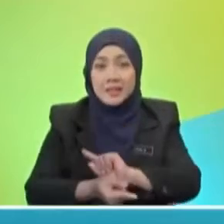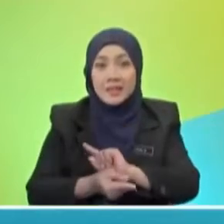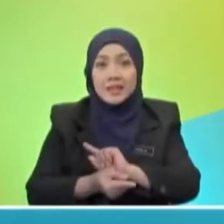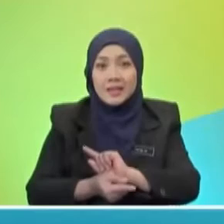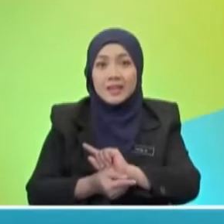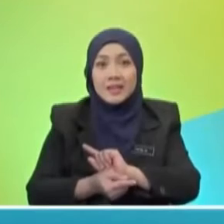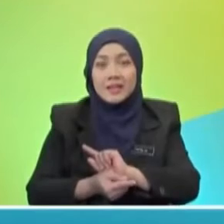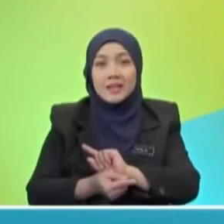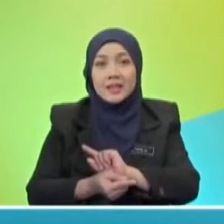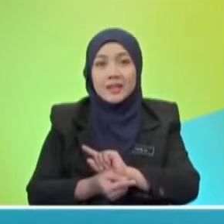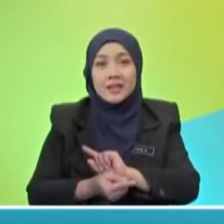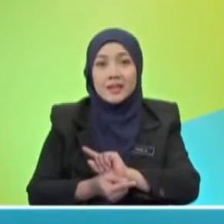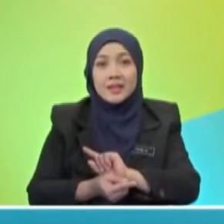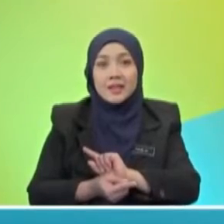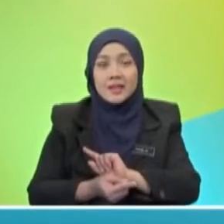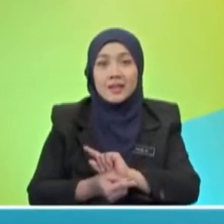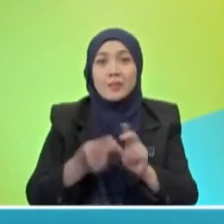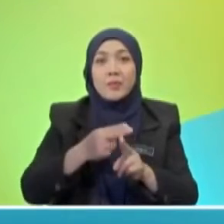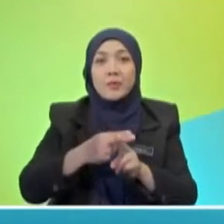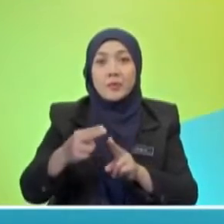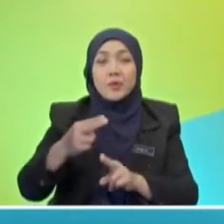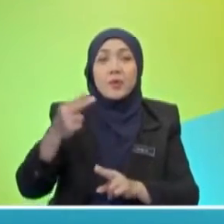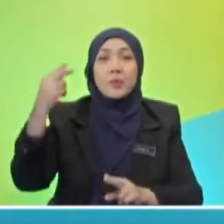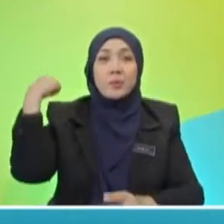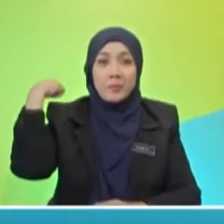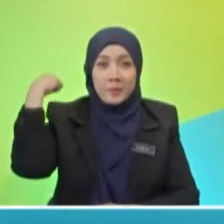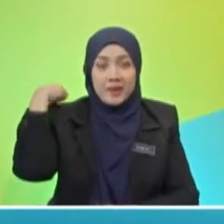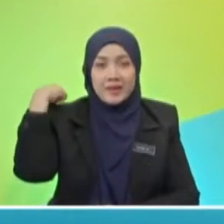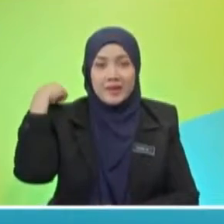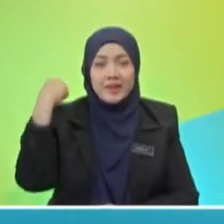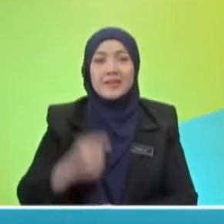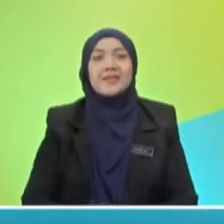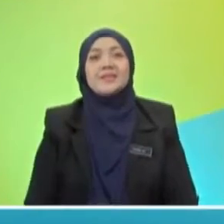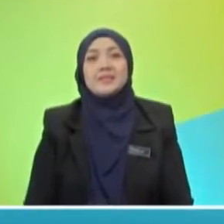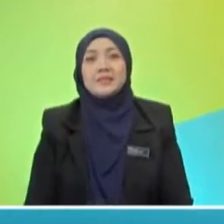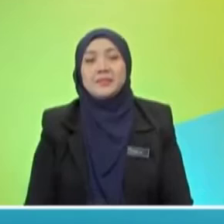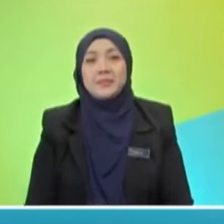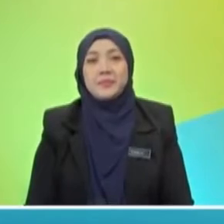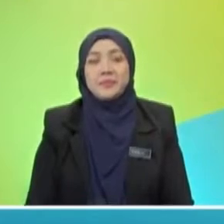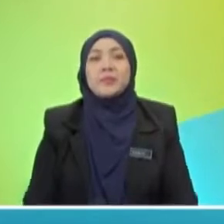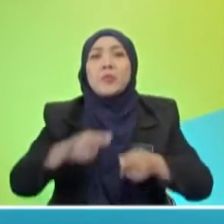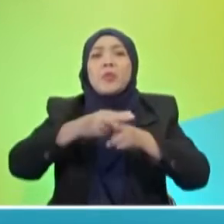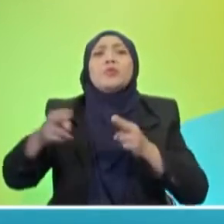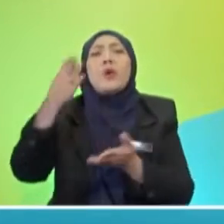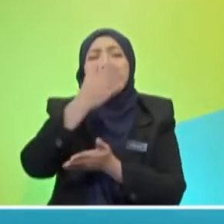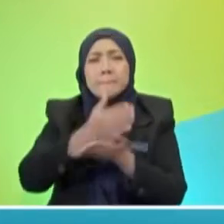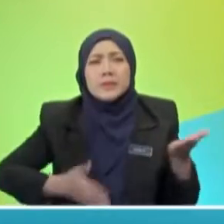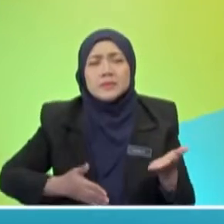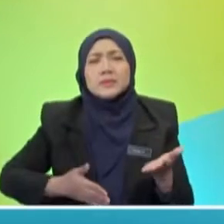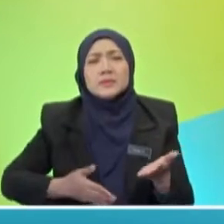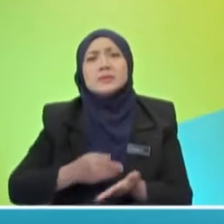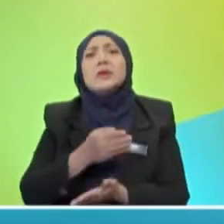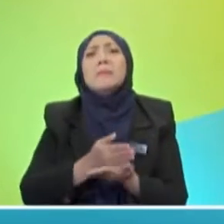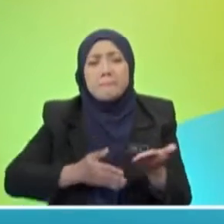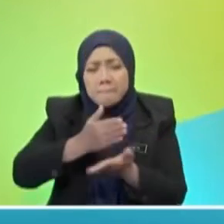Ya, potong di belakang ganti di mana? Di. Siapa belakang. Nak respon? Kita potong apa sebenarnya? Apa yang kita